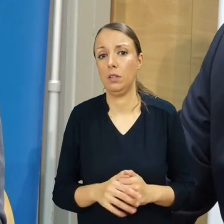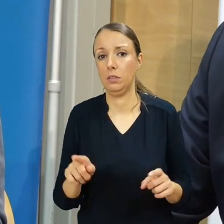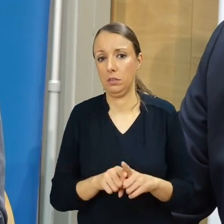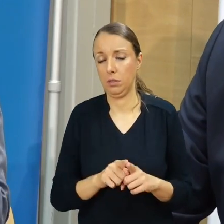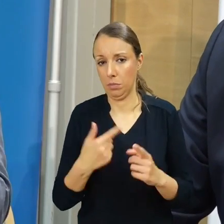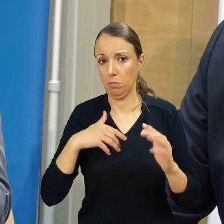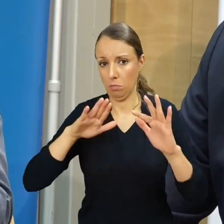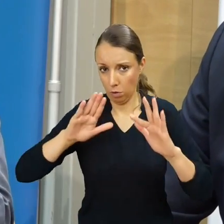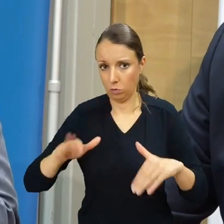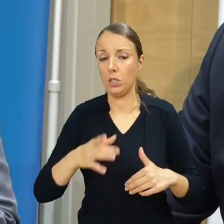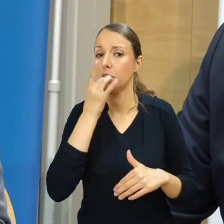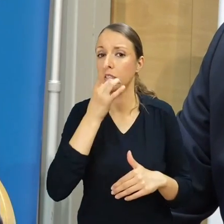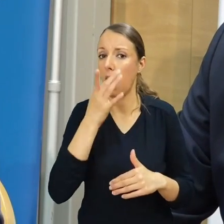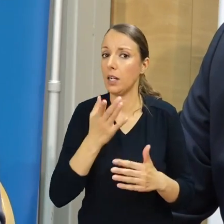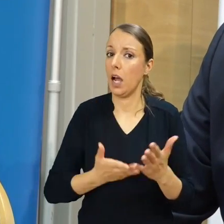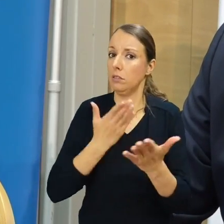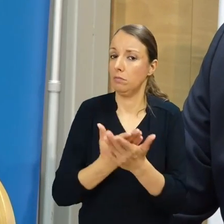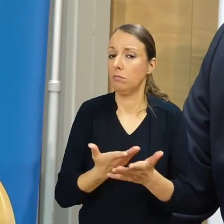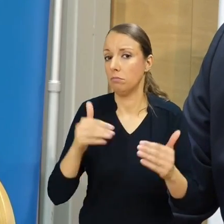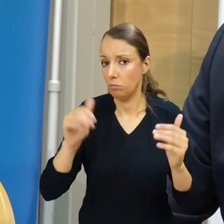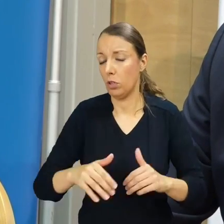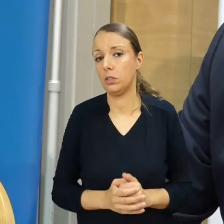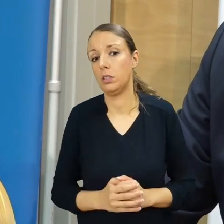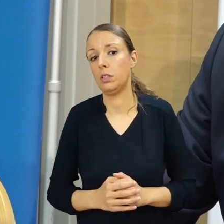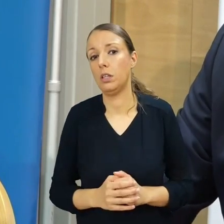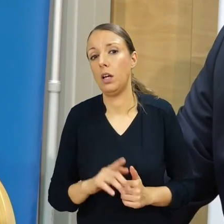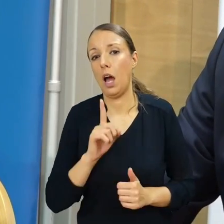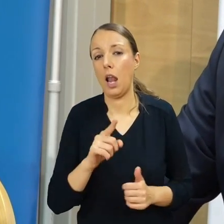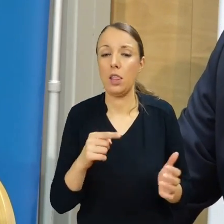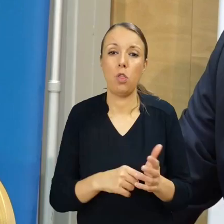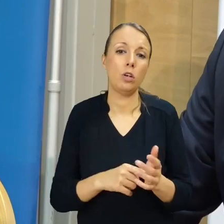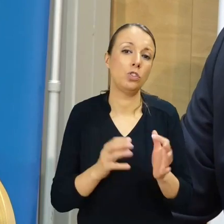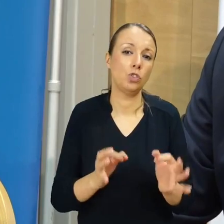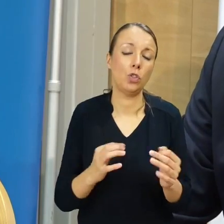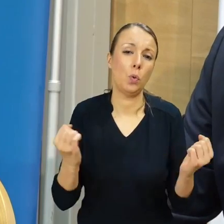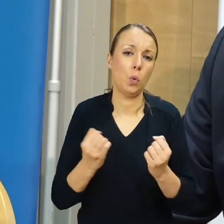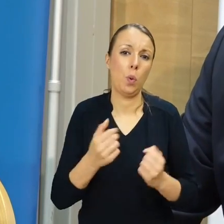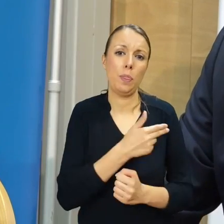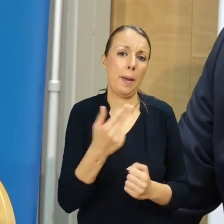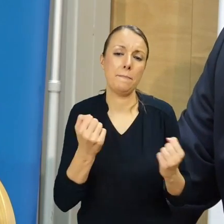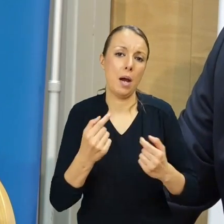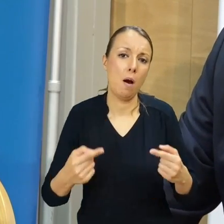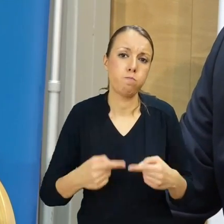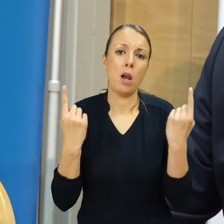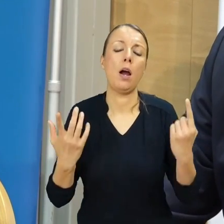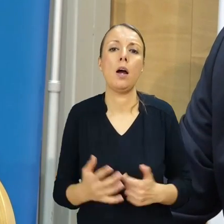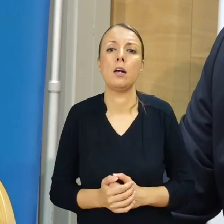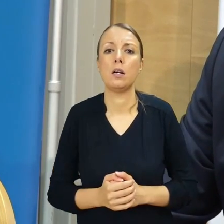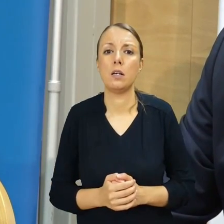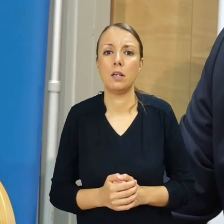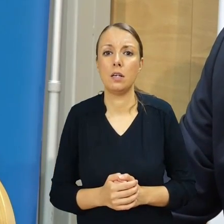by tu mogła być, choć jest to no, dosyć dzisiaj no, kontrowersyjne i wiem, że no,